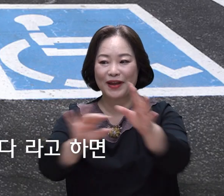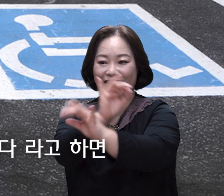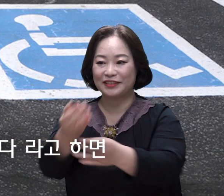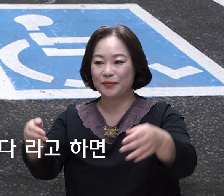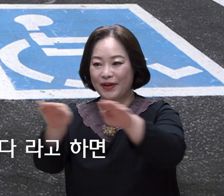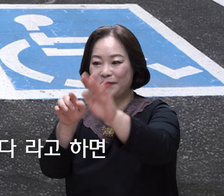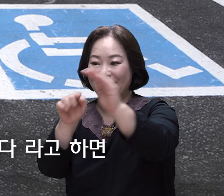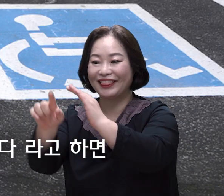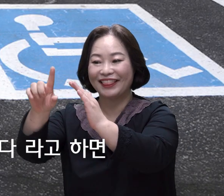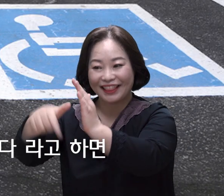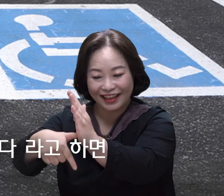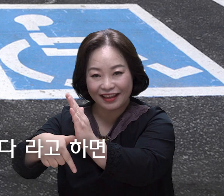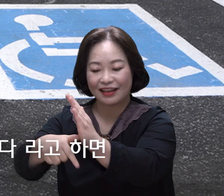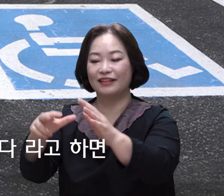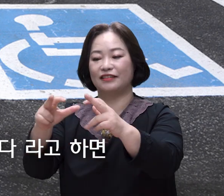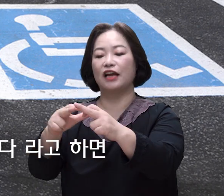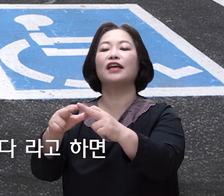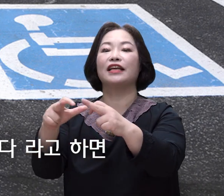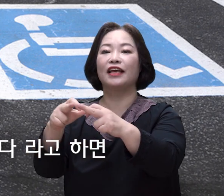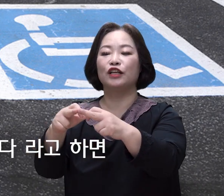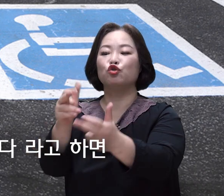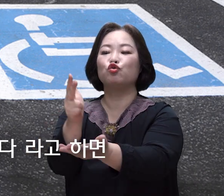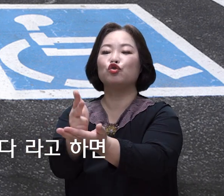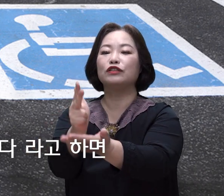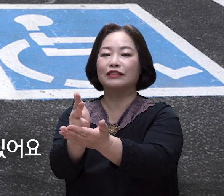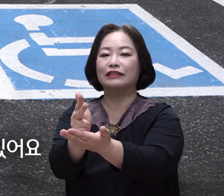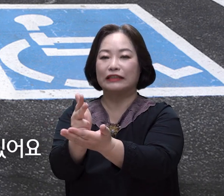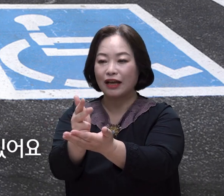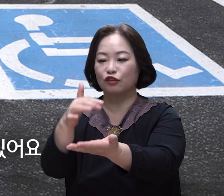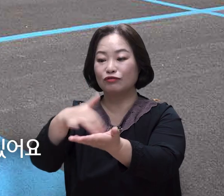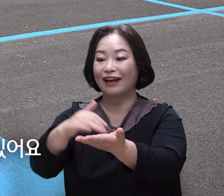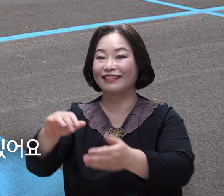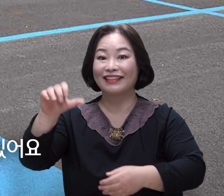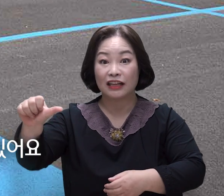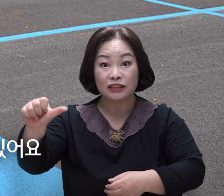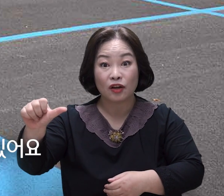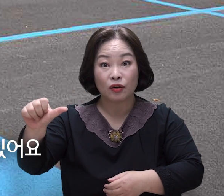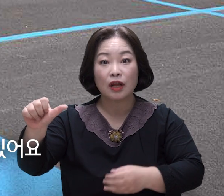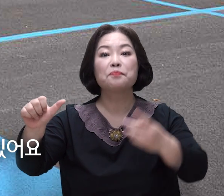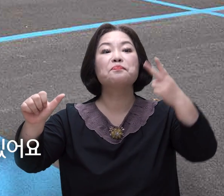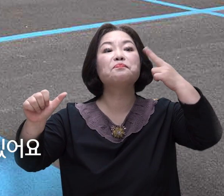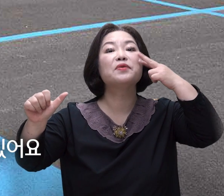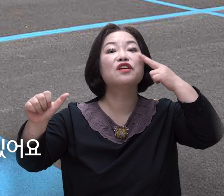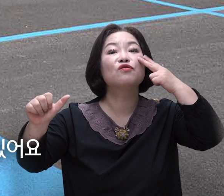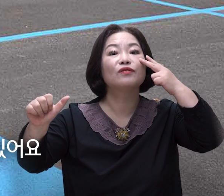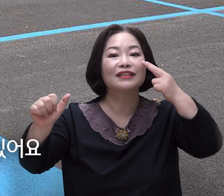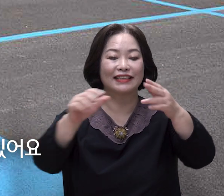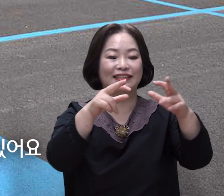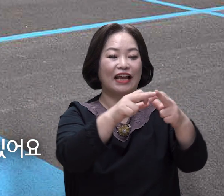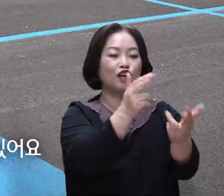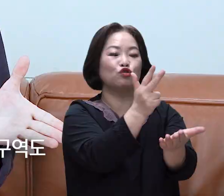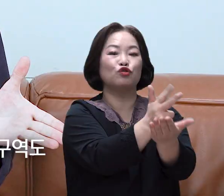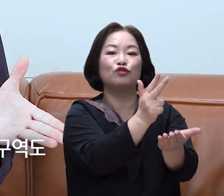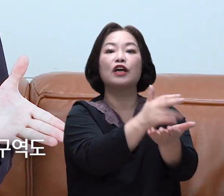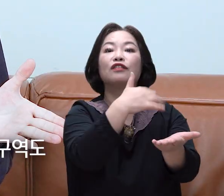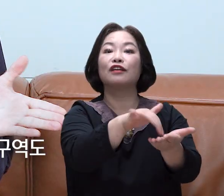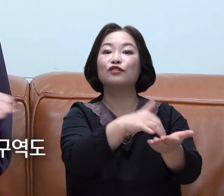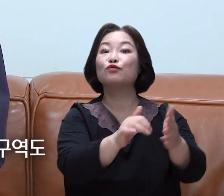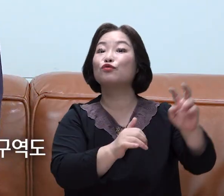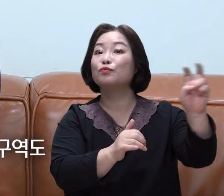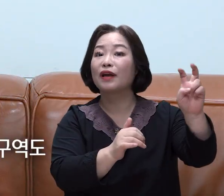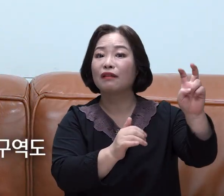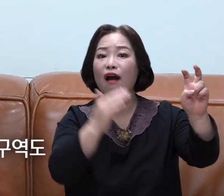쇼핑몰에 장애인 주차구역이 뭐 5개다 라고 하면은 체감상 느껴지는 건 미국은 20개가 있어요.